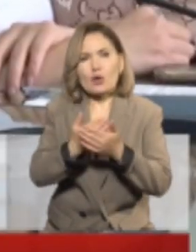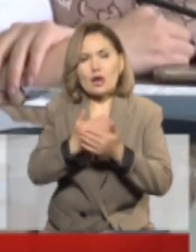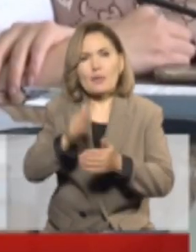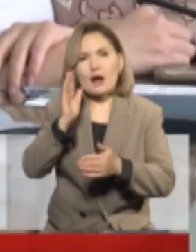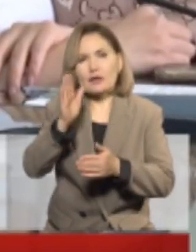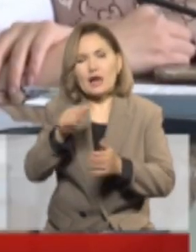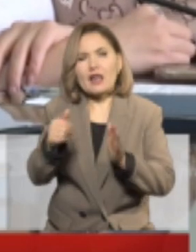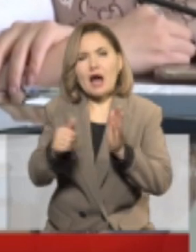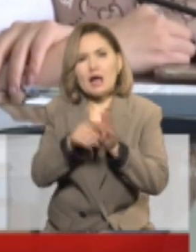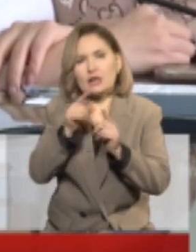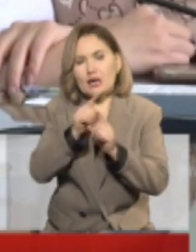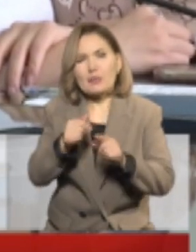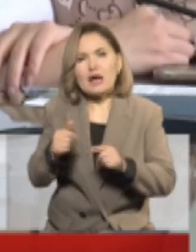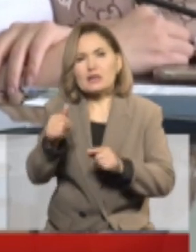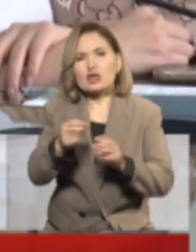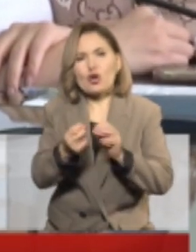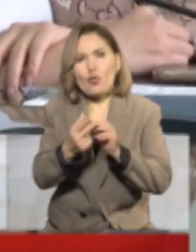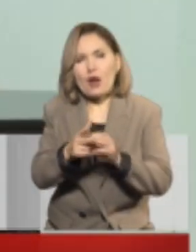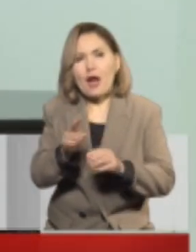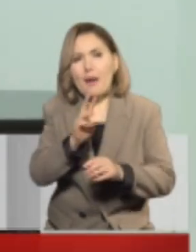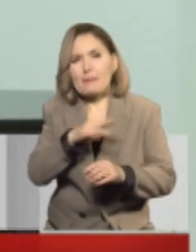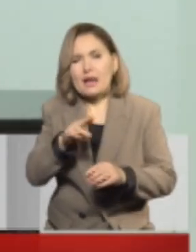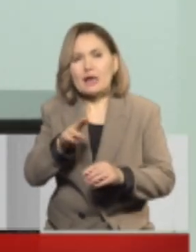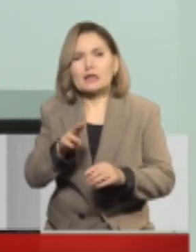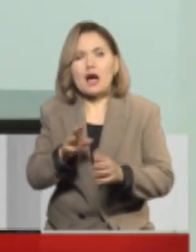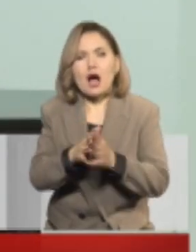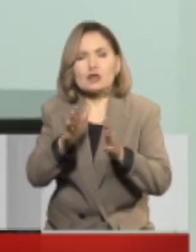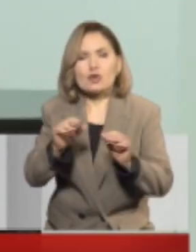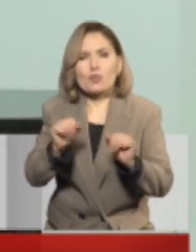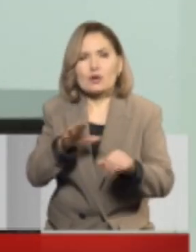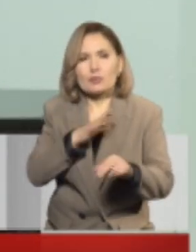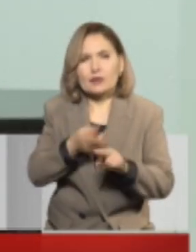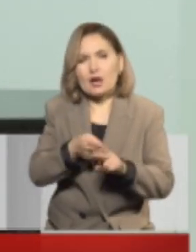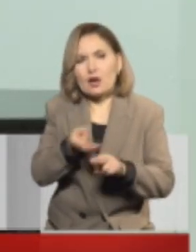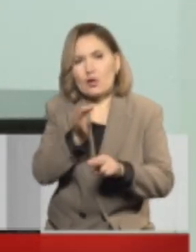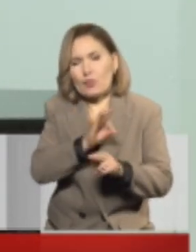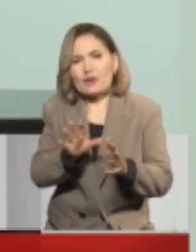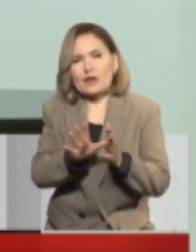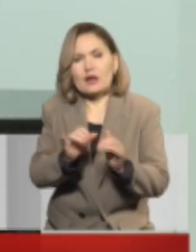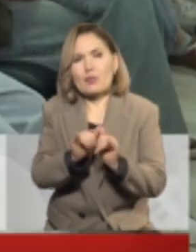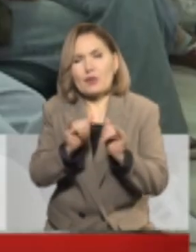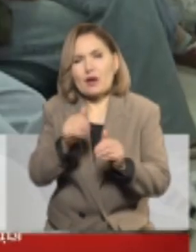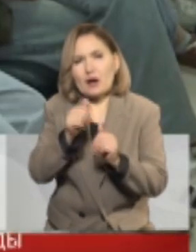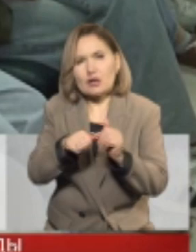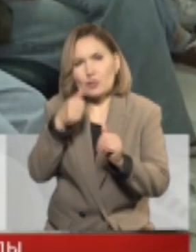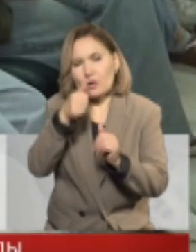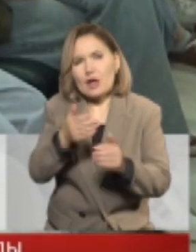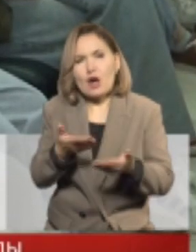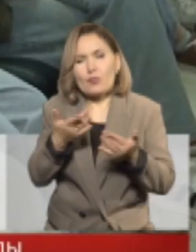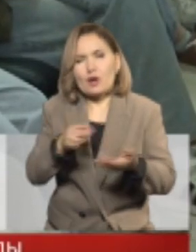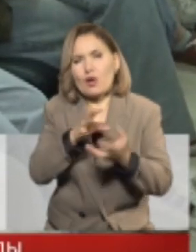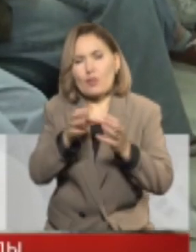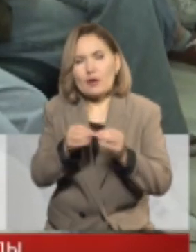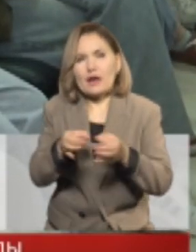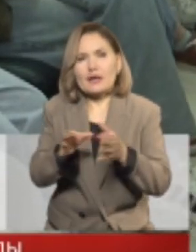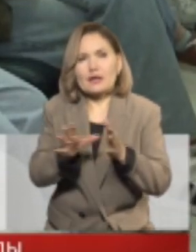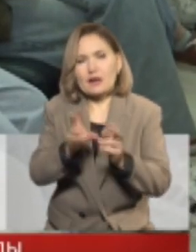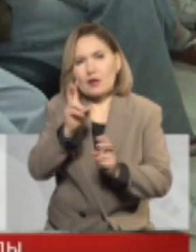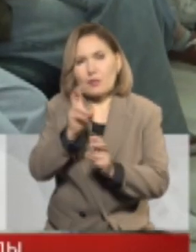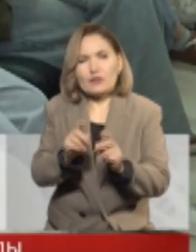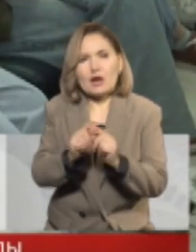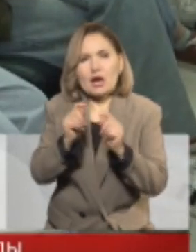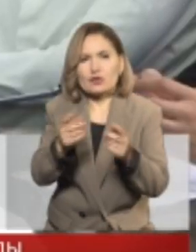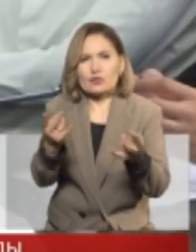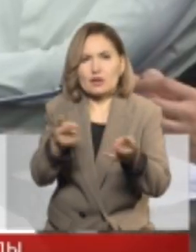көрсеткіш алдағы 6 жылда сағатына 13 миллиардтан асуы мүмкін. Сондықтан атом электр станциясы тығырықтан шығуға жол